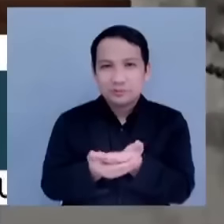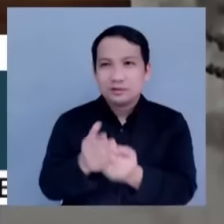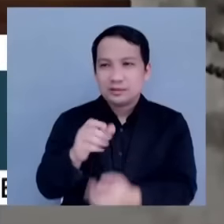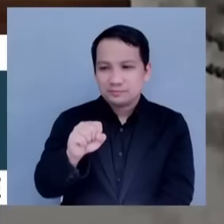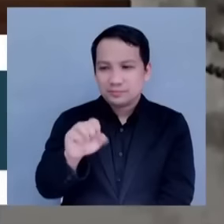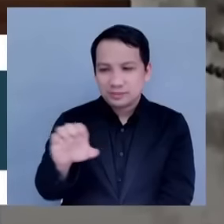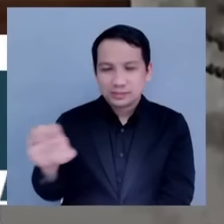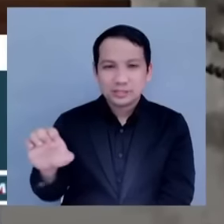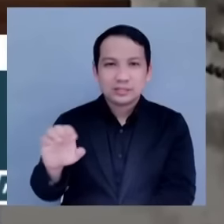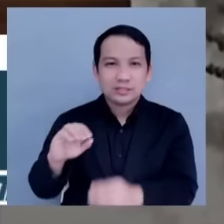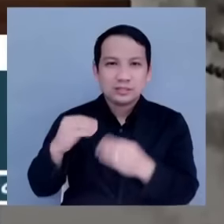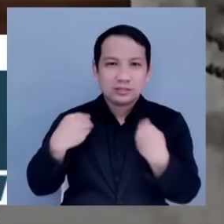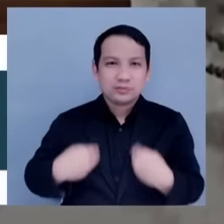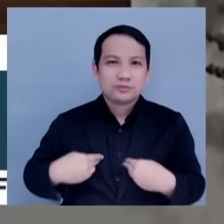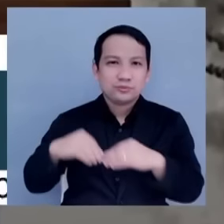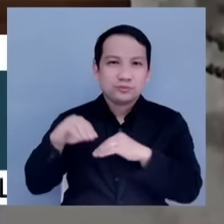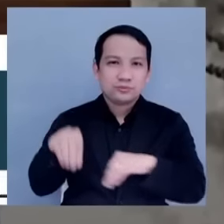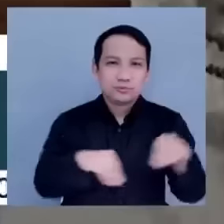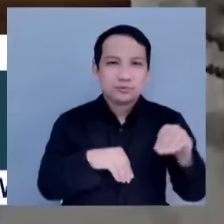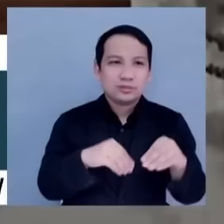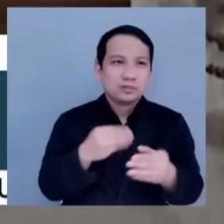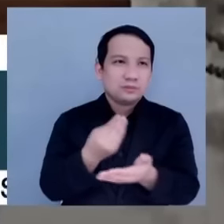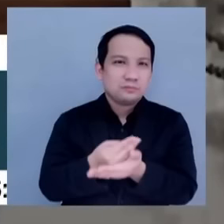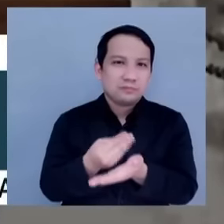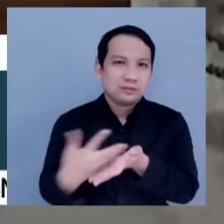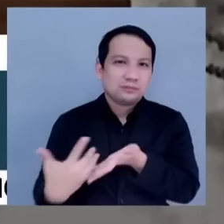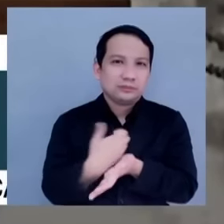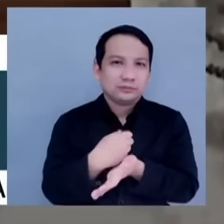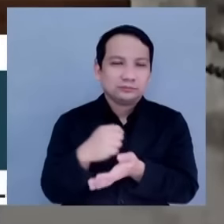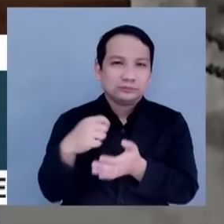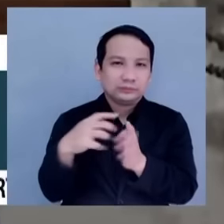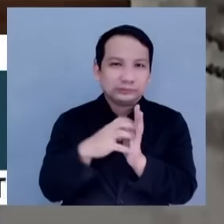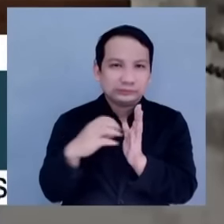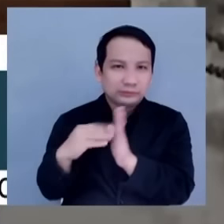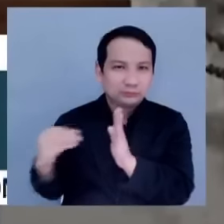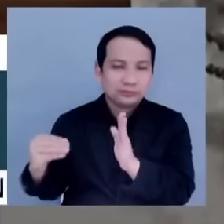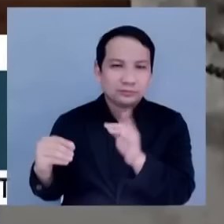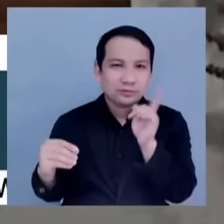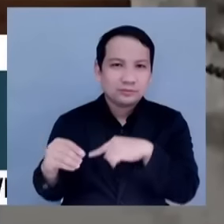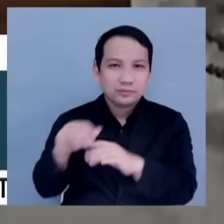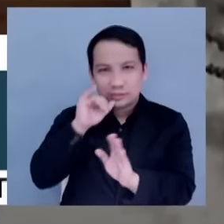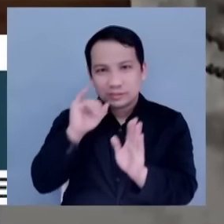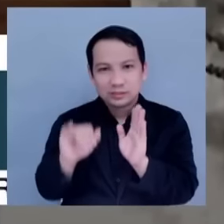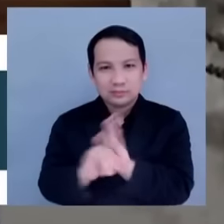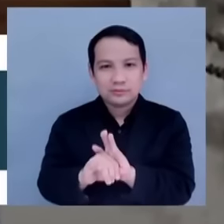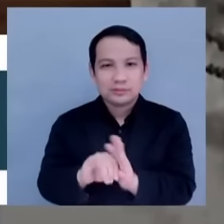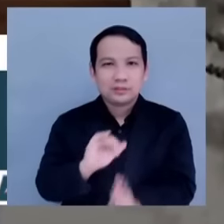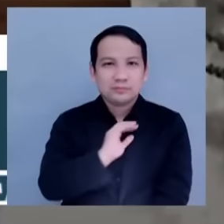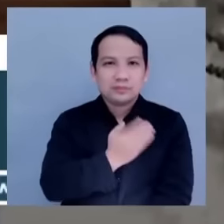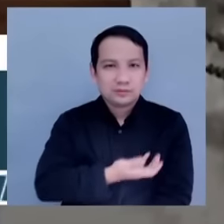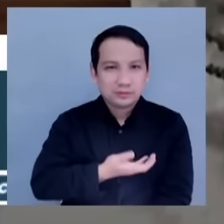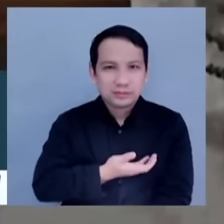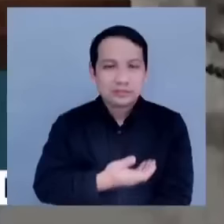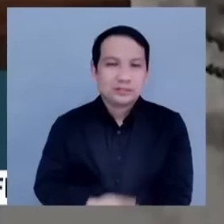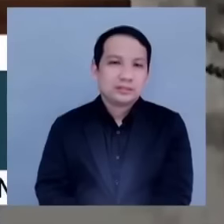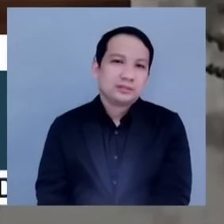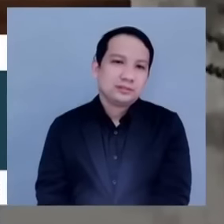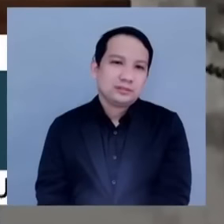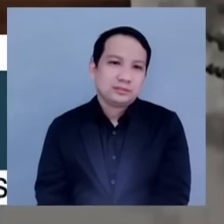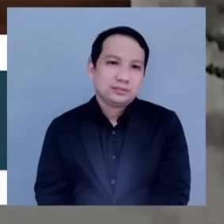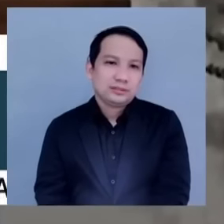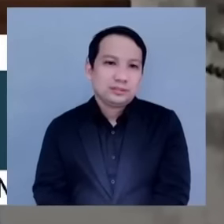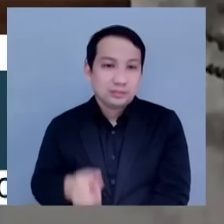human trafficking, money laundering, fake identity at gross misconduct. Pinaglaruan ni Alice